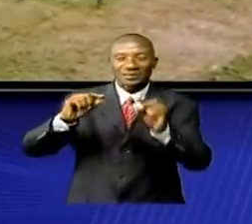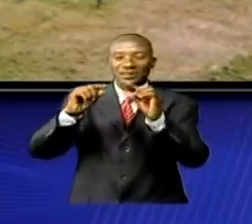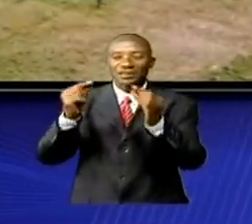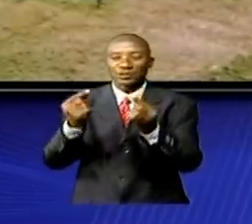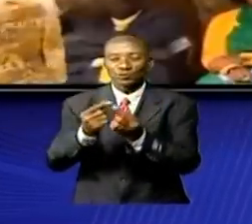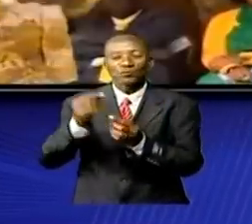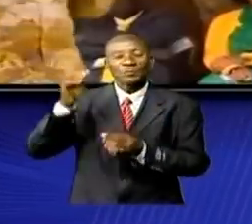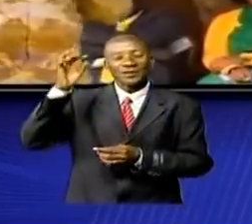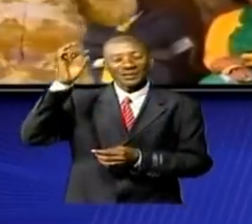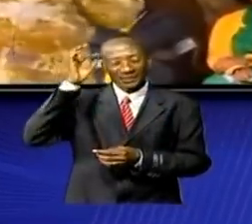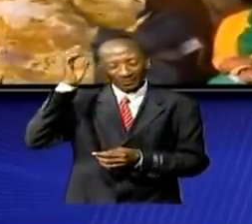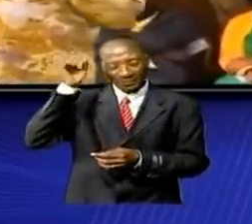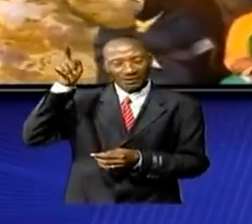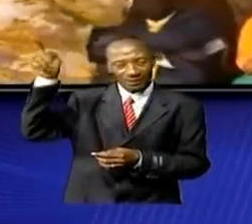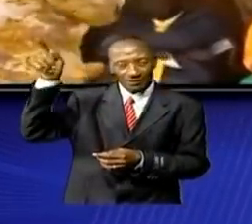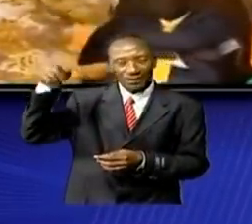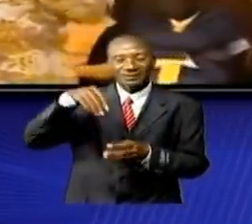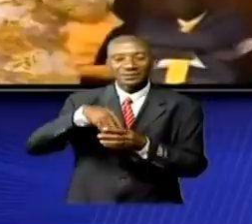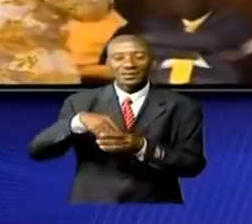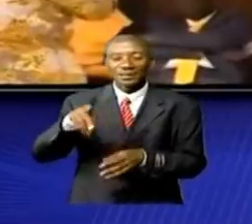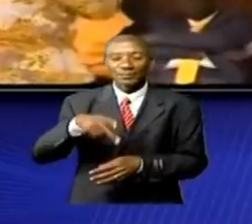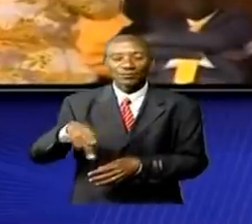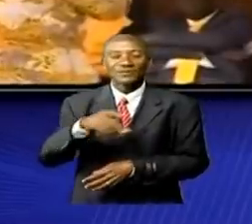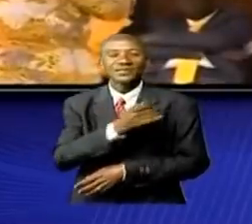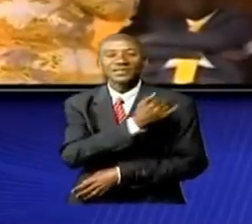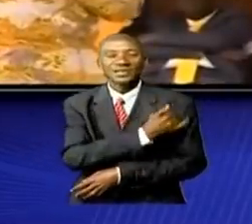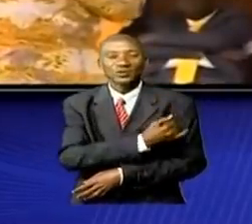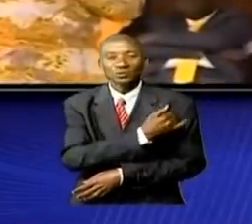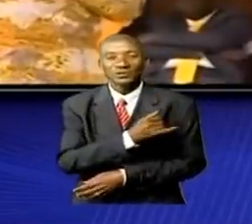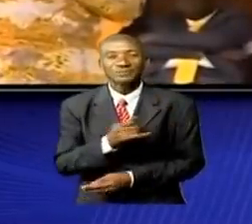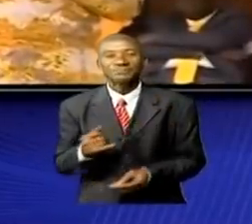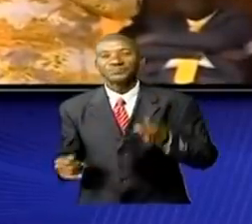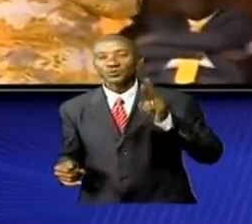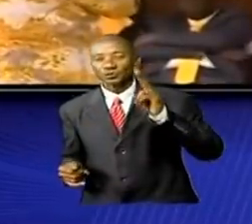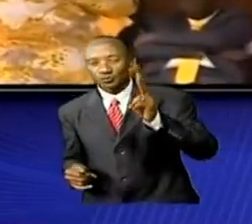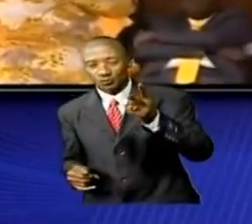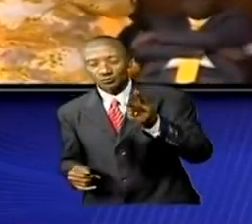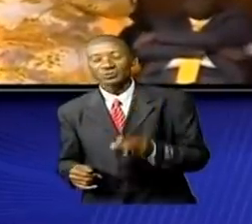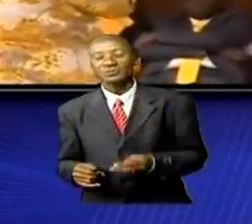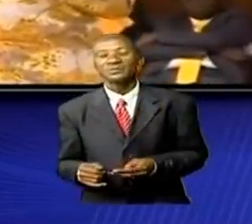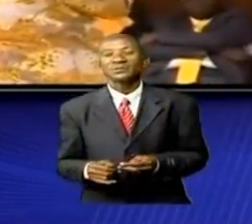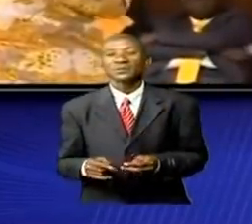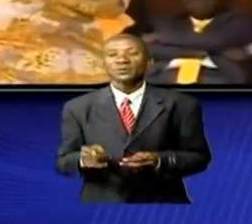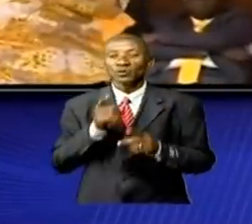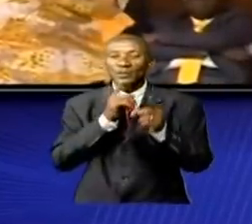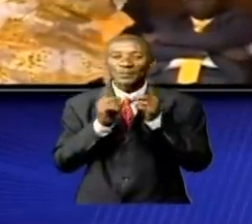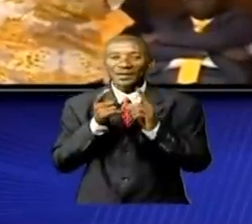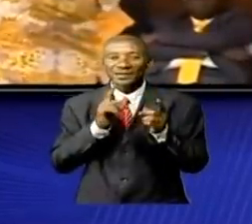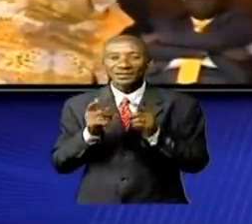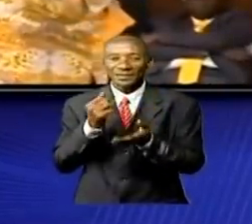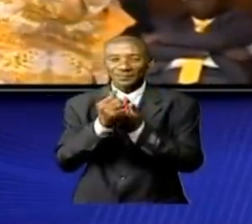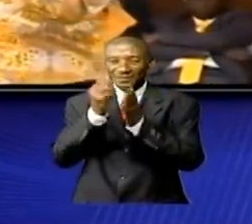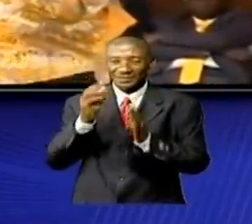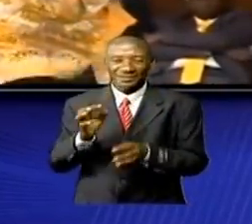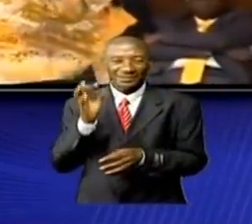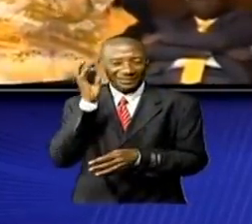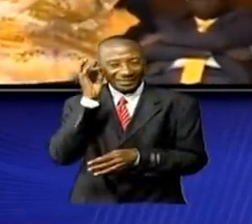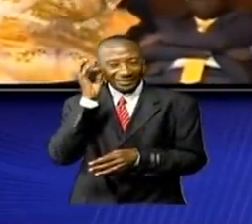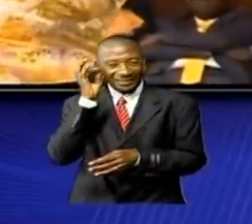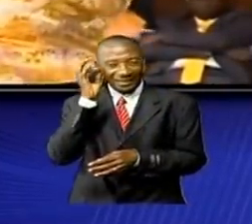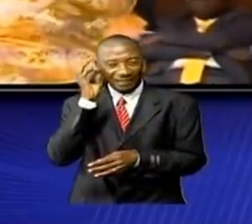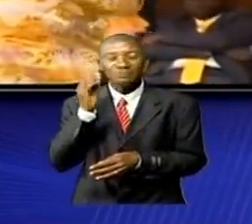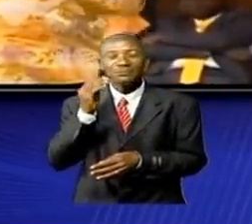journal. Également dans cette édition, vous avez suivi la convocation de l'ambassadeur de Kenya qui défrait la